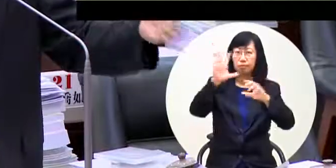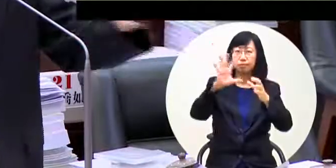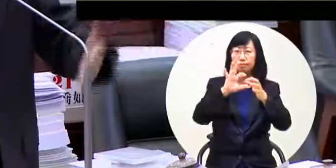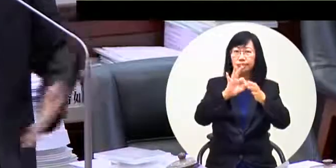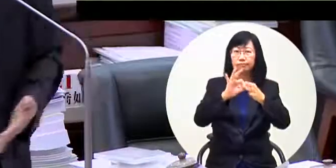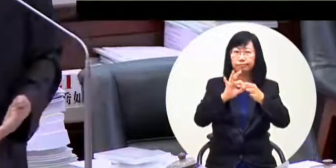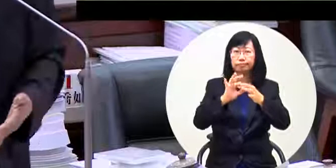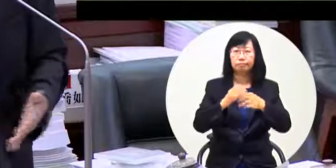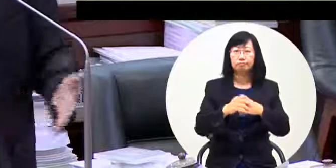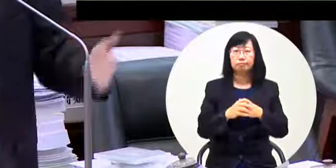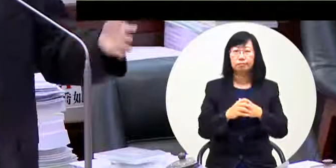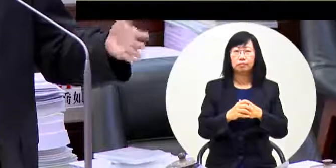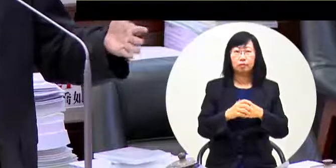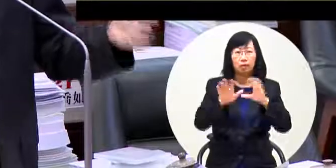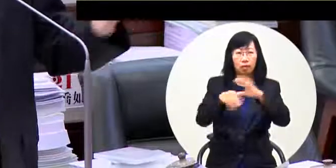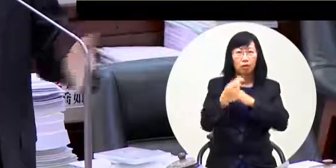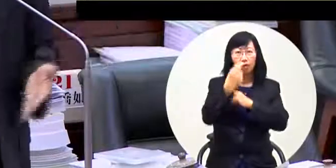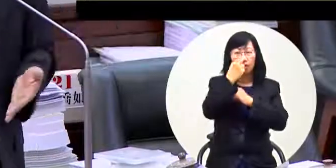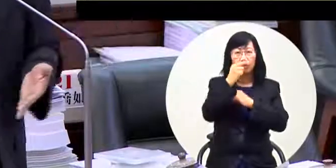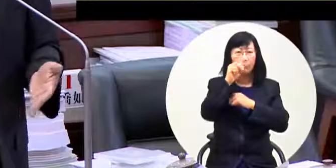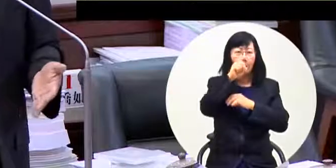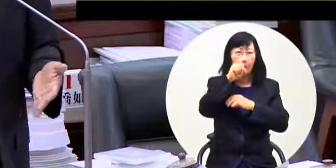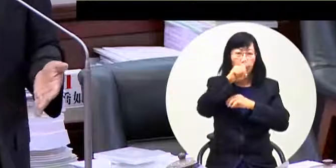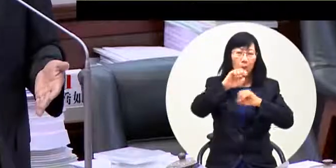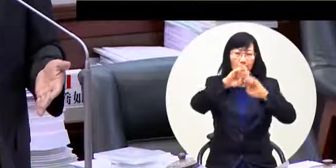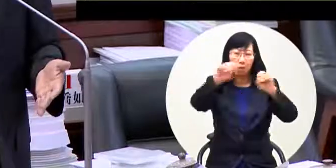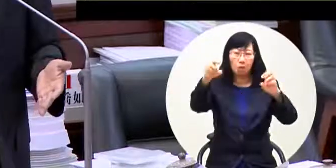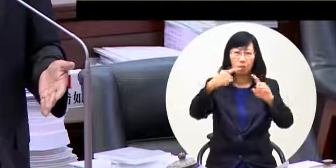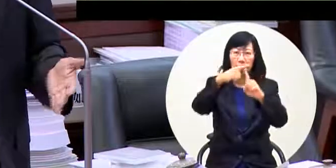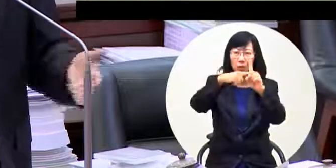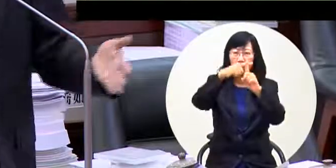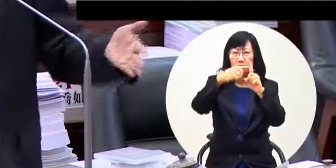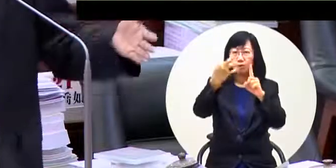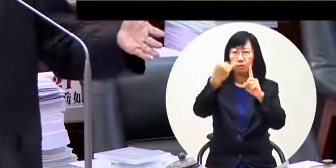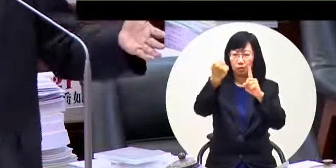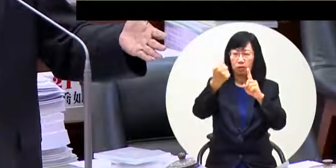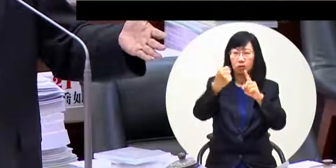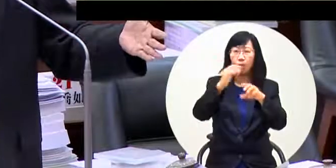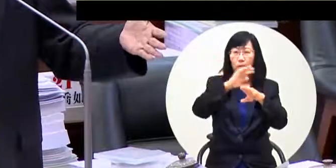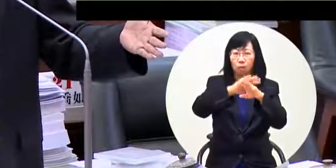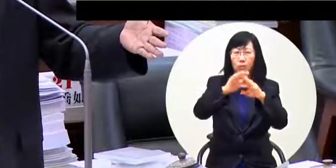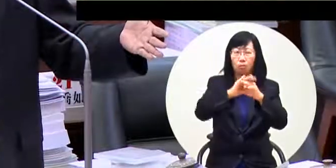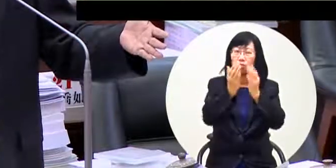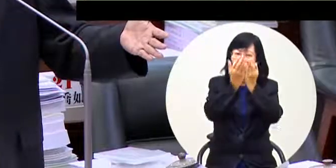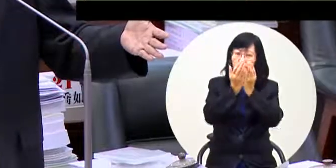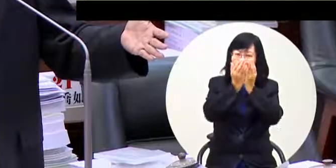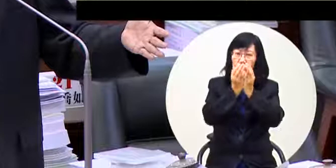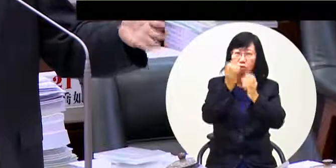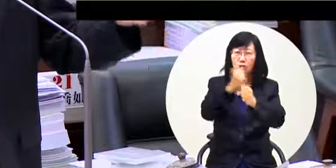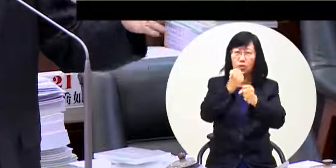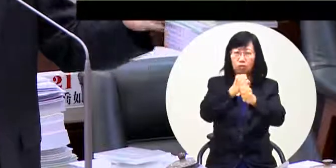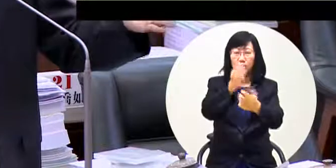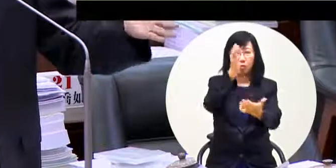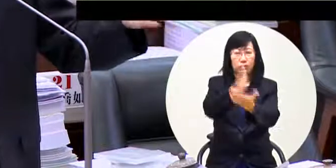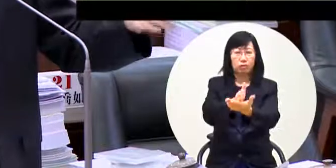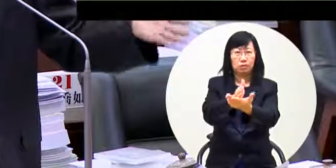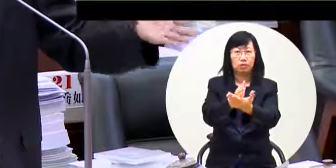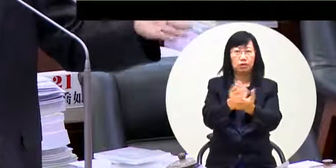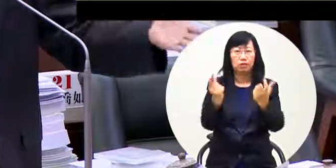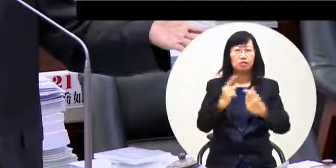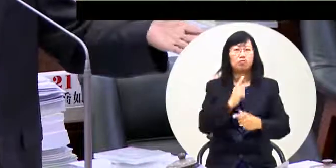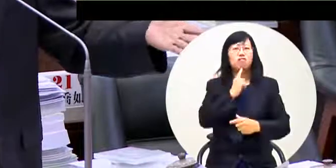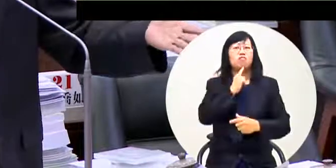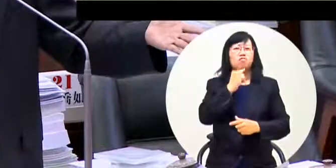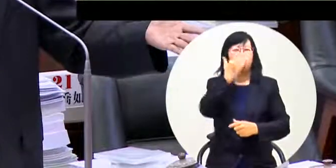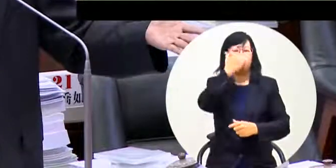染到第几级的，伊讲要停班停课。好野人的骄傲，好野人，好野